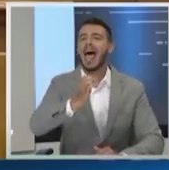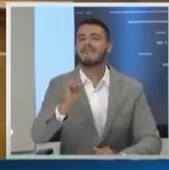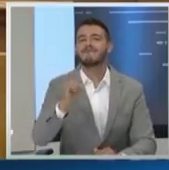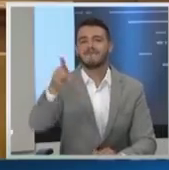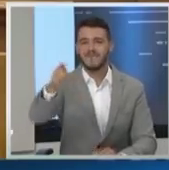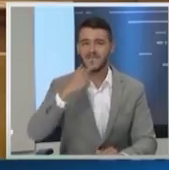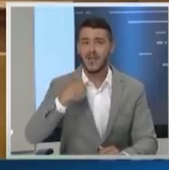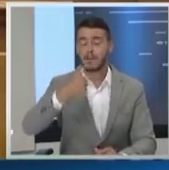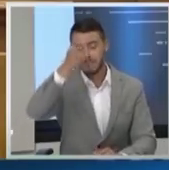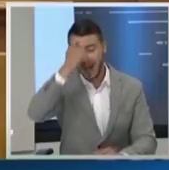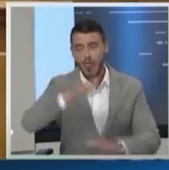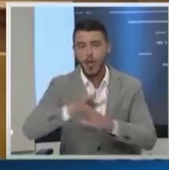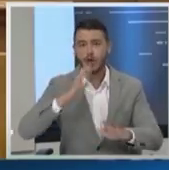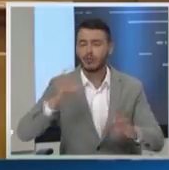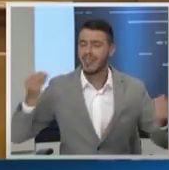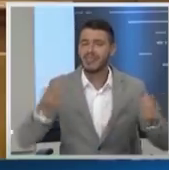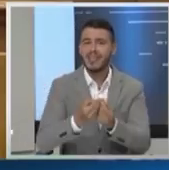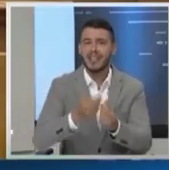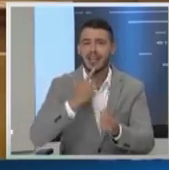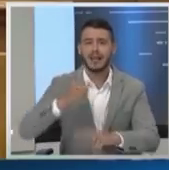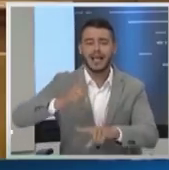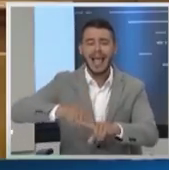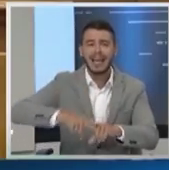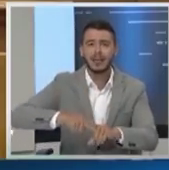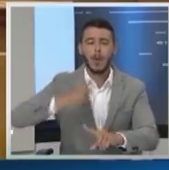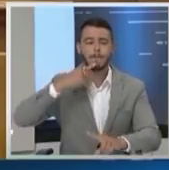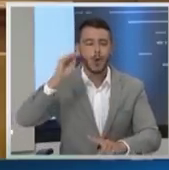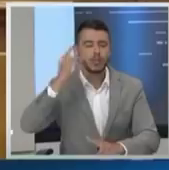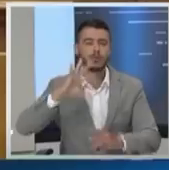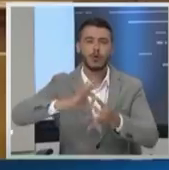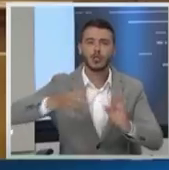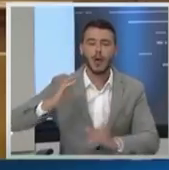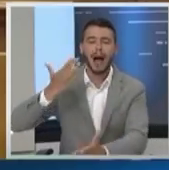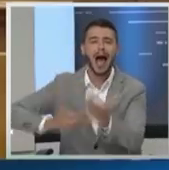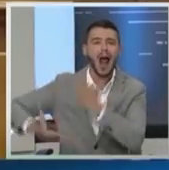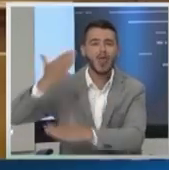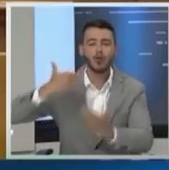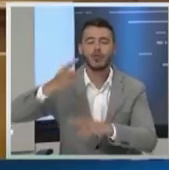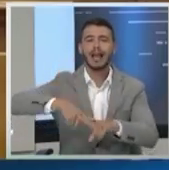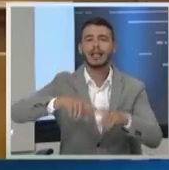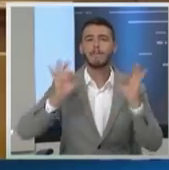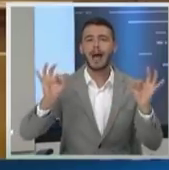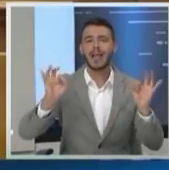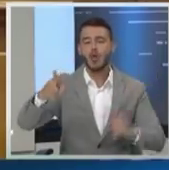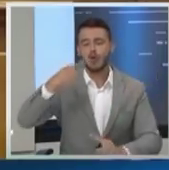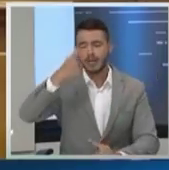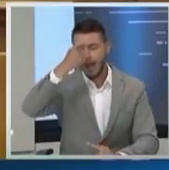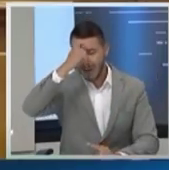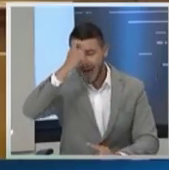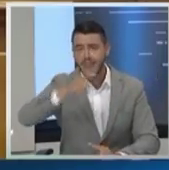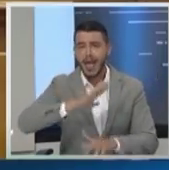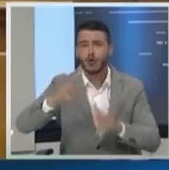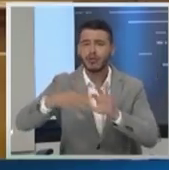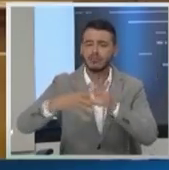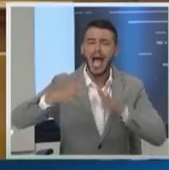πολιτισμική κληρονομιά, με την ιστορία, την παράδοση της ελληνικής Μακεδονίας. Αυτό είναι το πιο σημαντικό. Ότι δεν κατάγονται